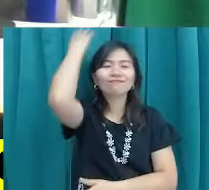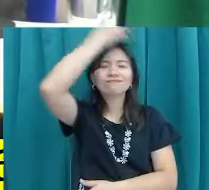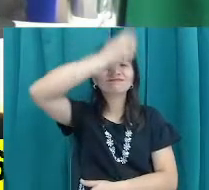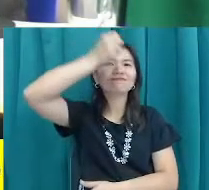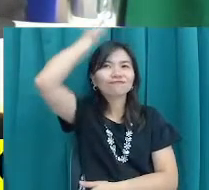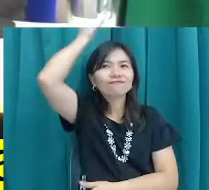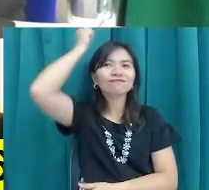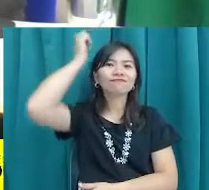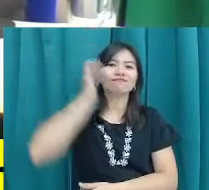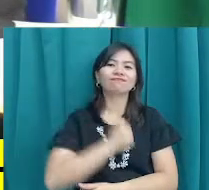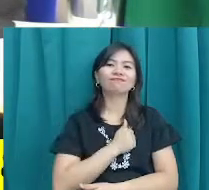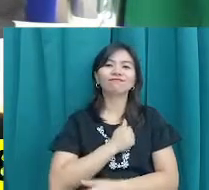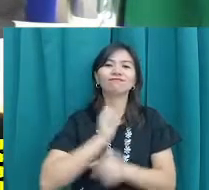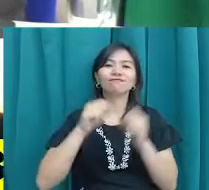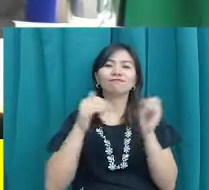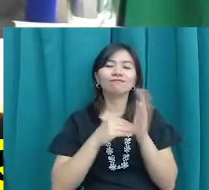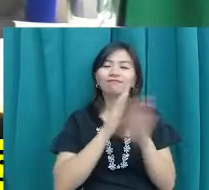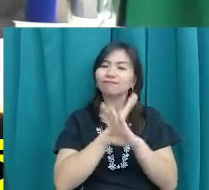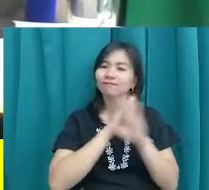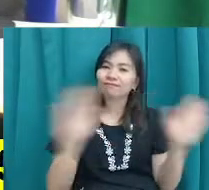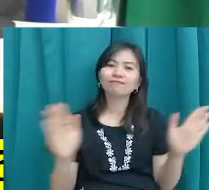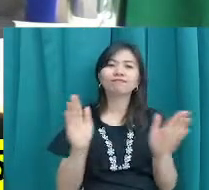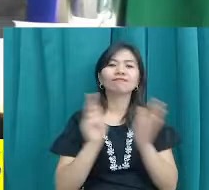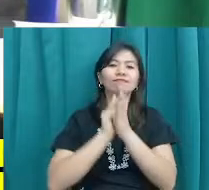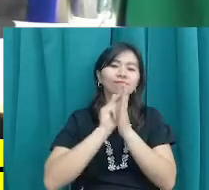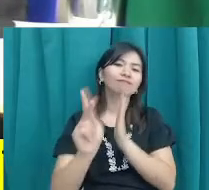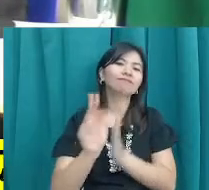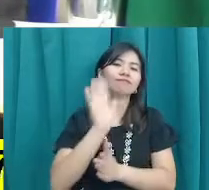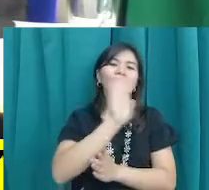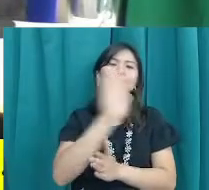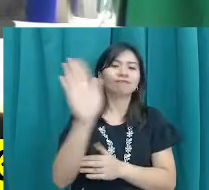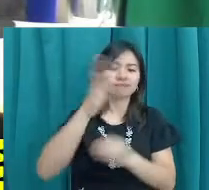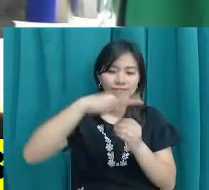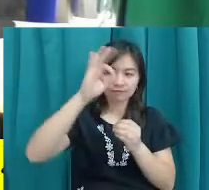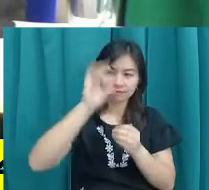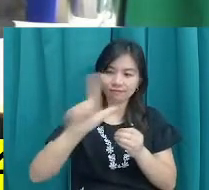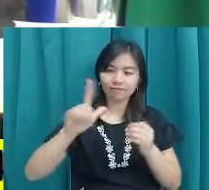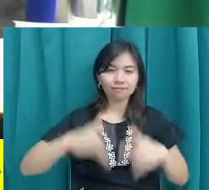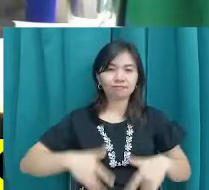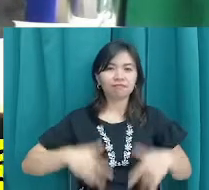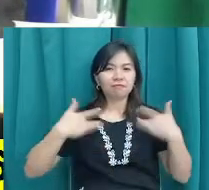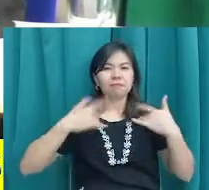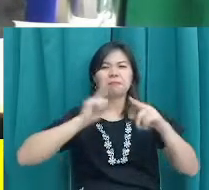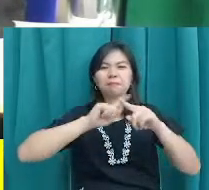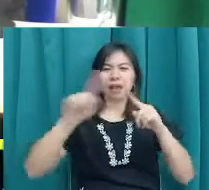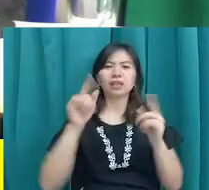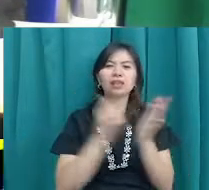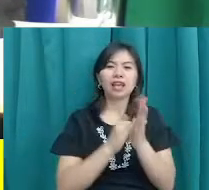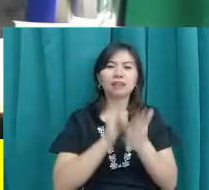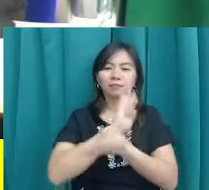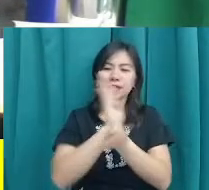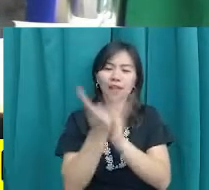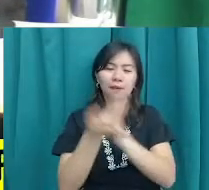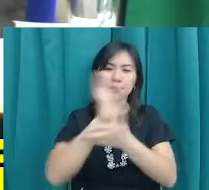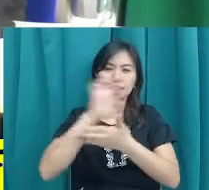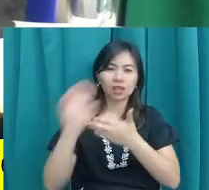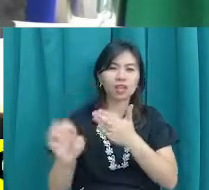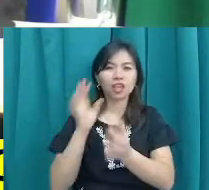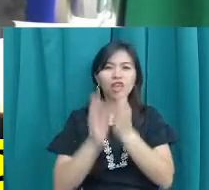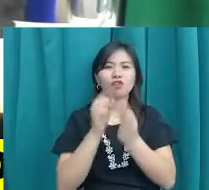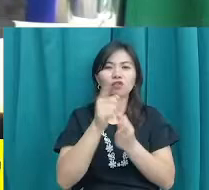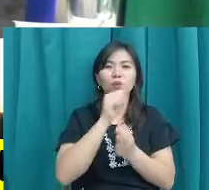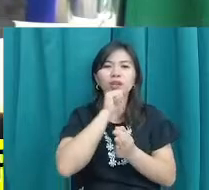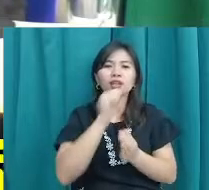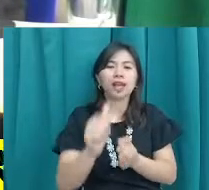Sir Jao, huwag mong papatayin ang spiritual mong buhay. Pero ganyan ang magiging ending yan if you will not